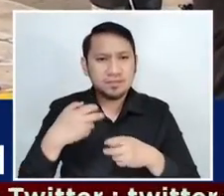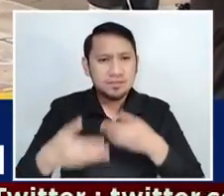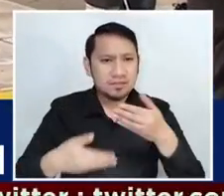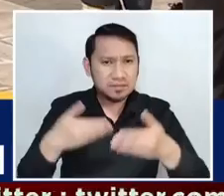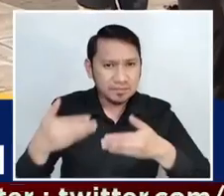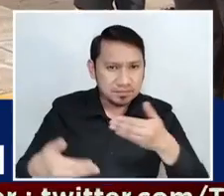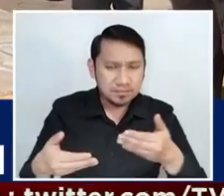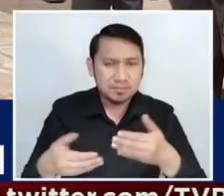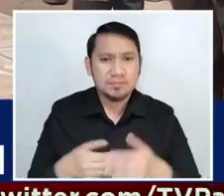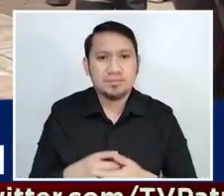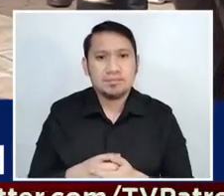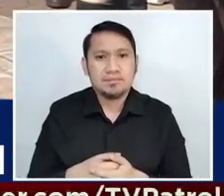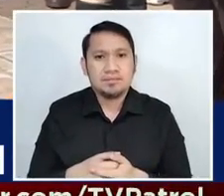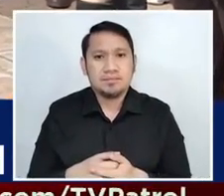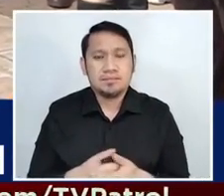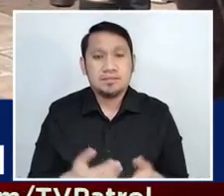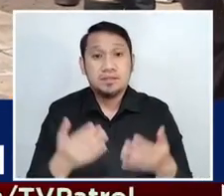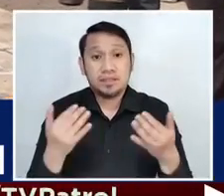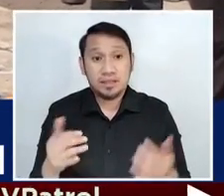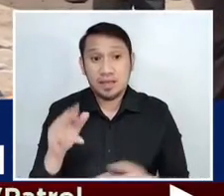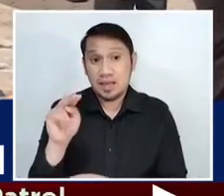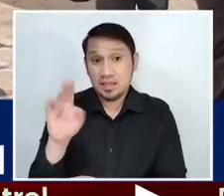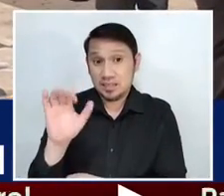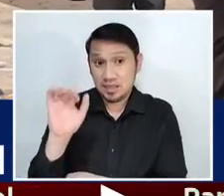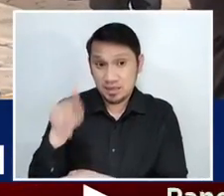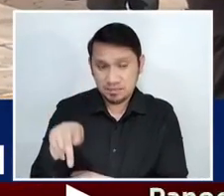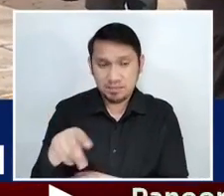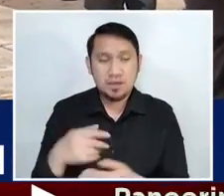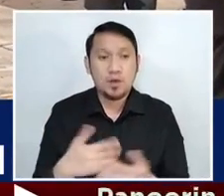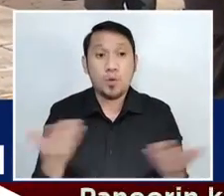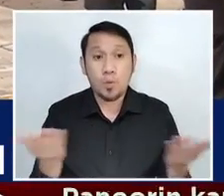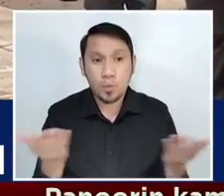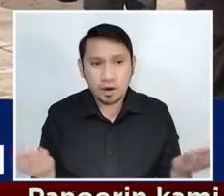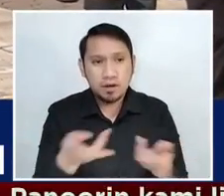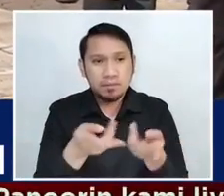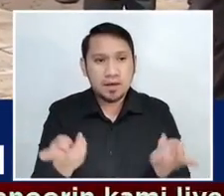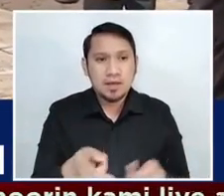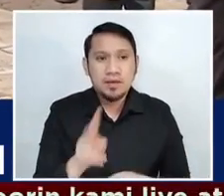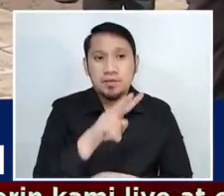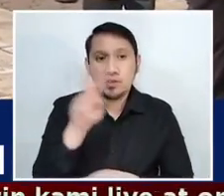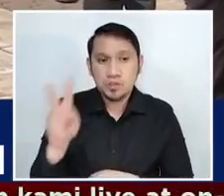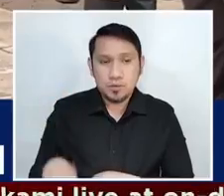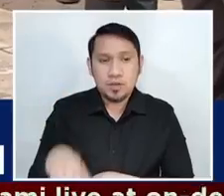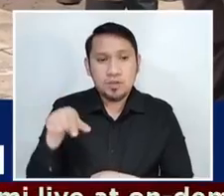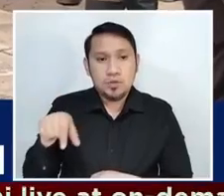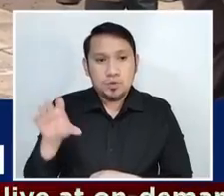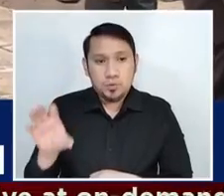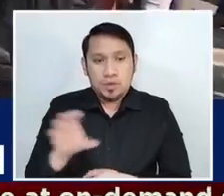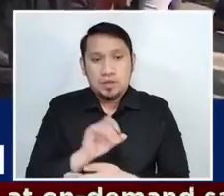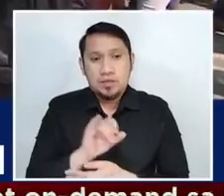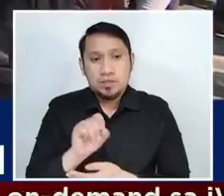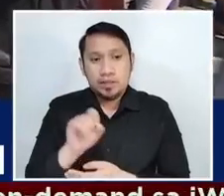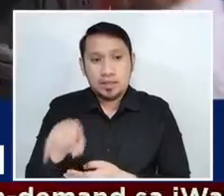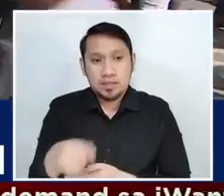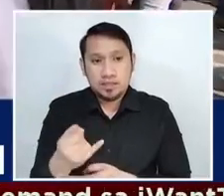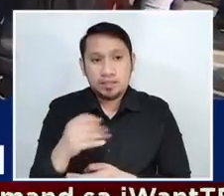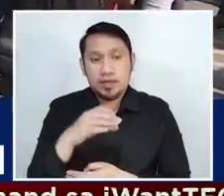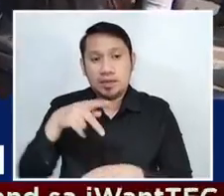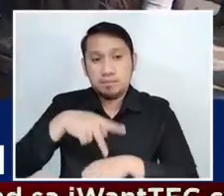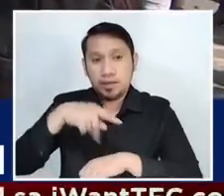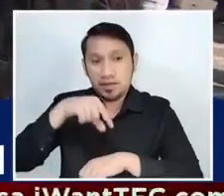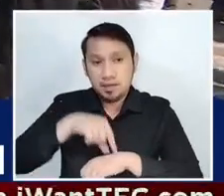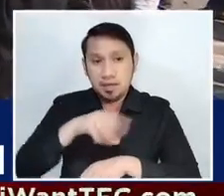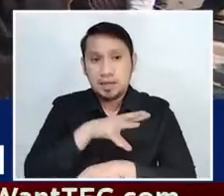violation. Ipinatutupad ang NCAP sa Valenzuela, Quezon City, San Juan, Parañaque at